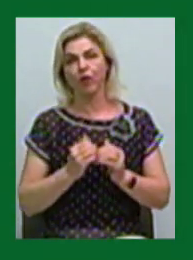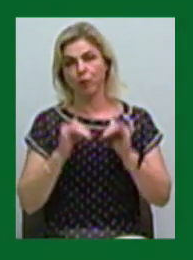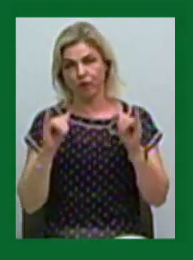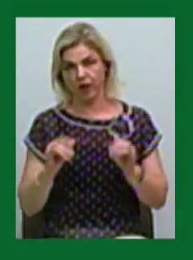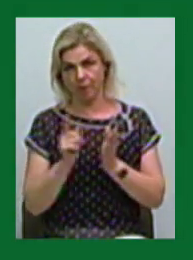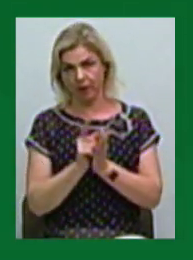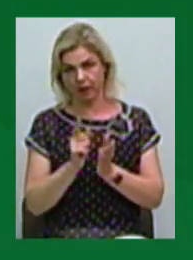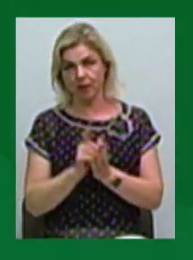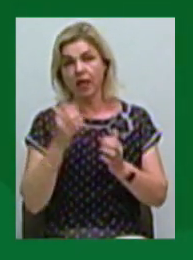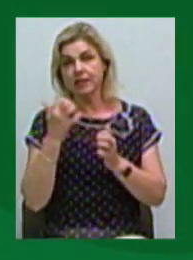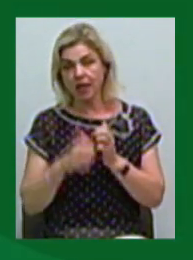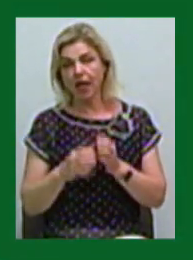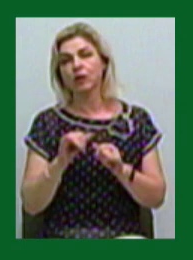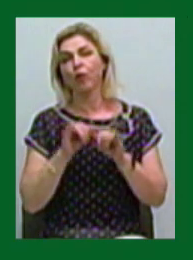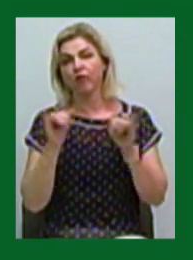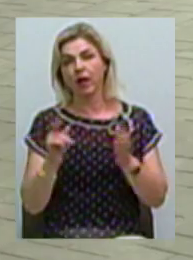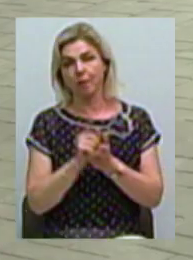виплата збільшилась на 23 гривні.